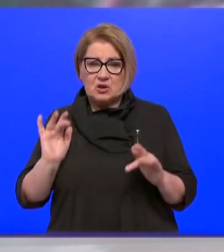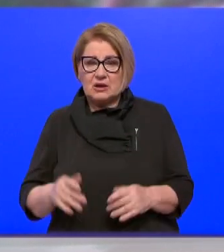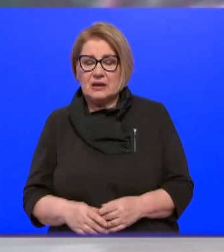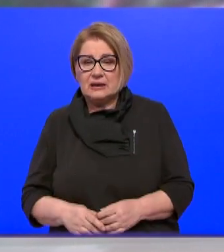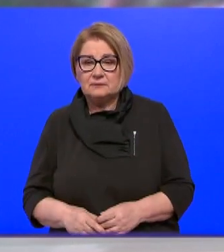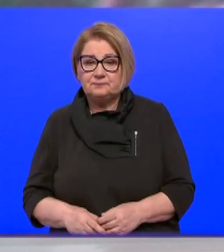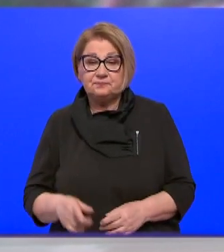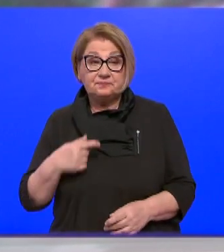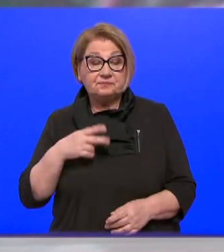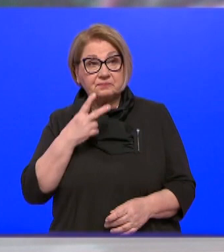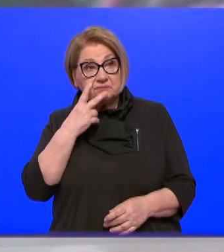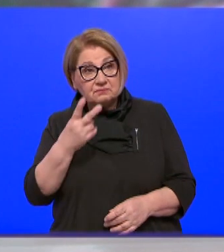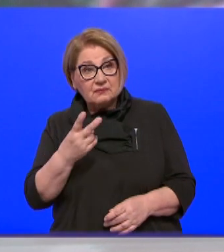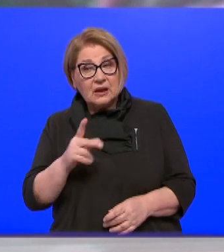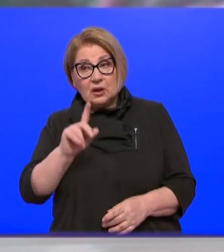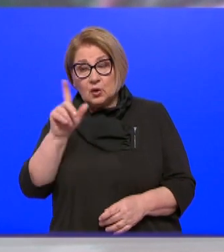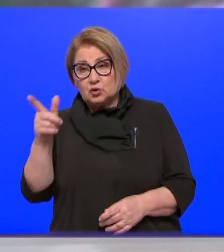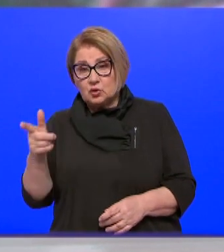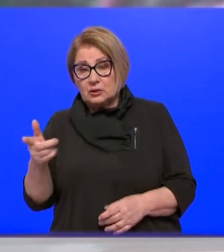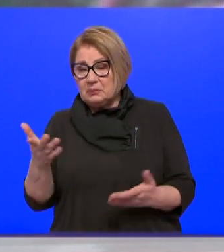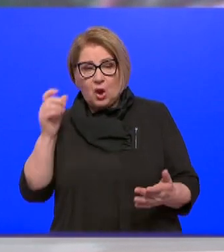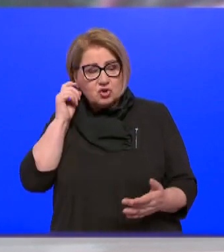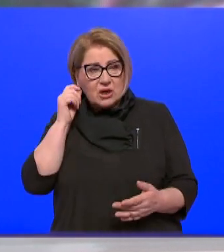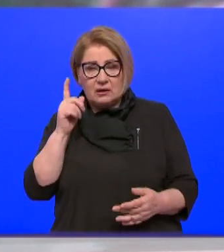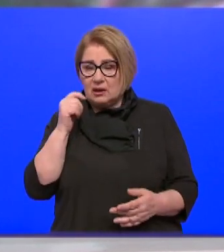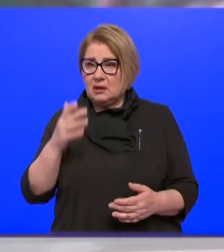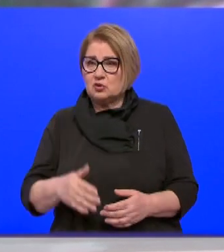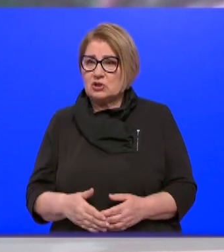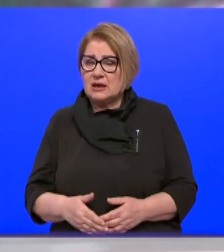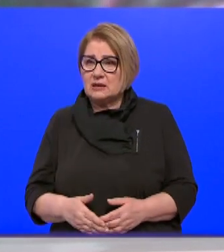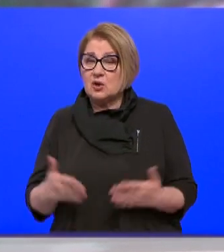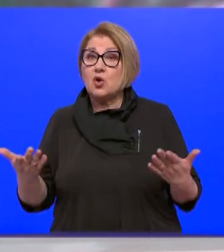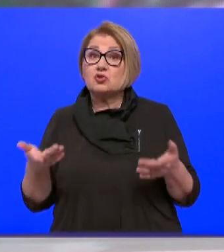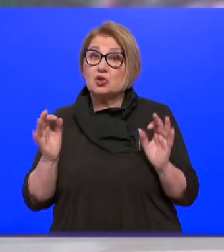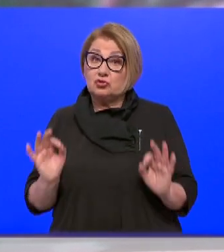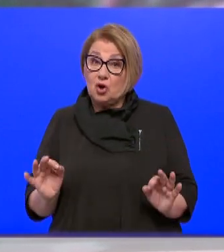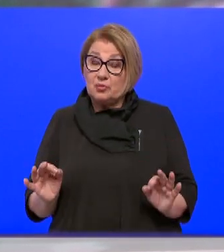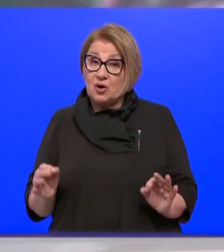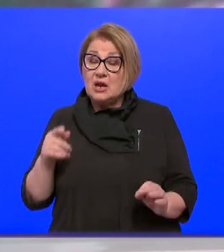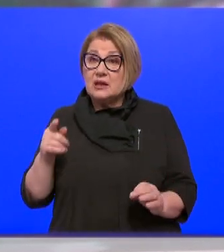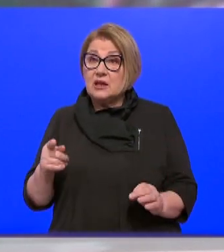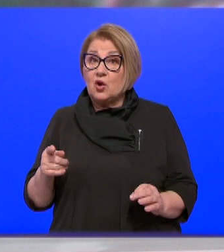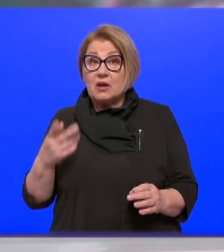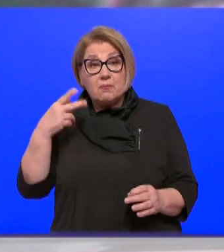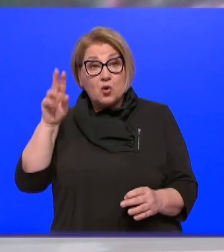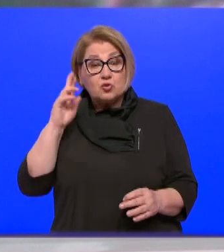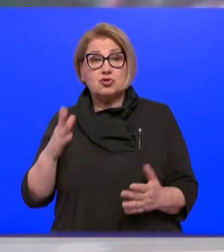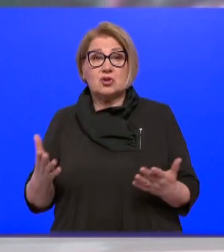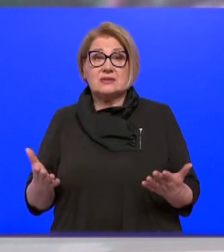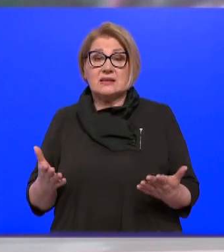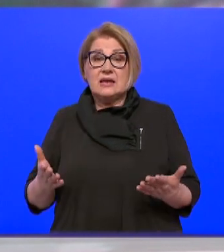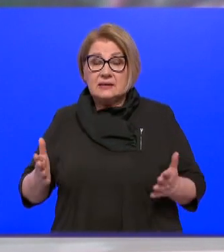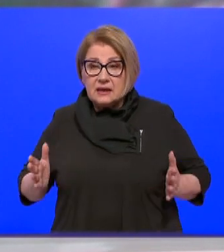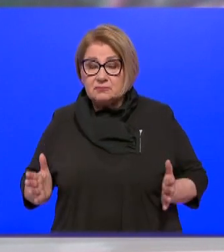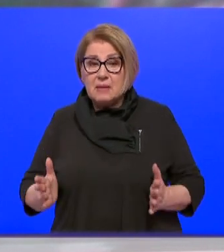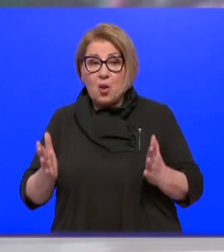najlakše, da. Nego da prepoznamo kod drugih, bilo to žene ili muškarci, ono što je dobro, njihove talente, da ih nastojimo